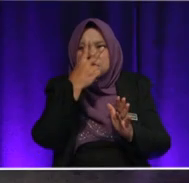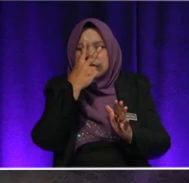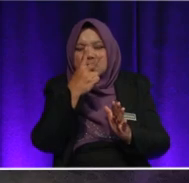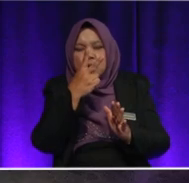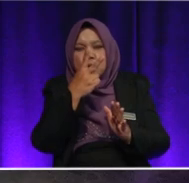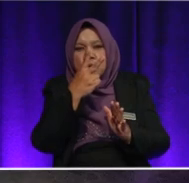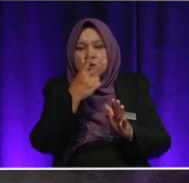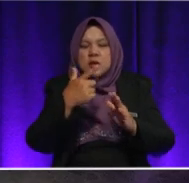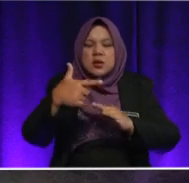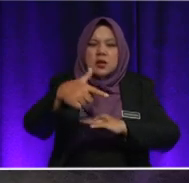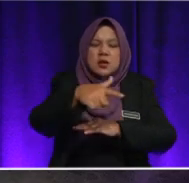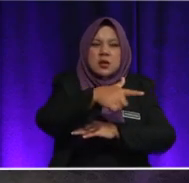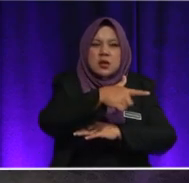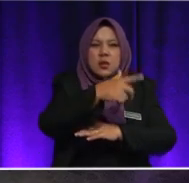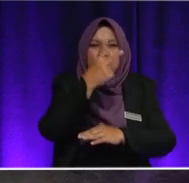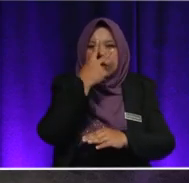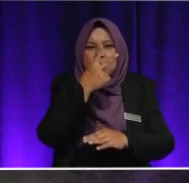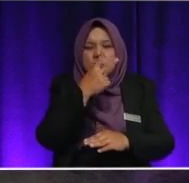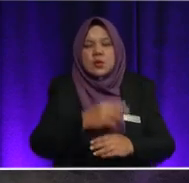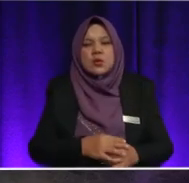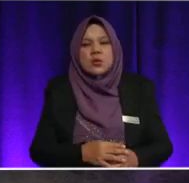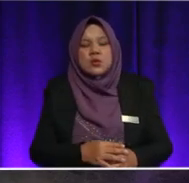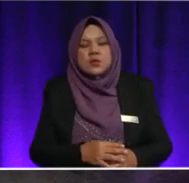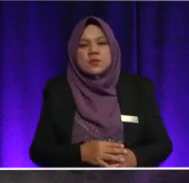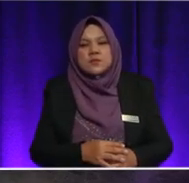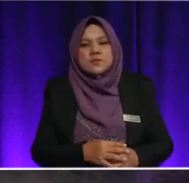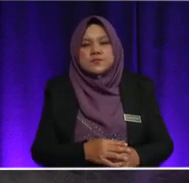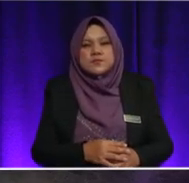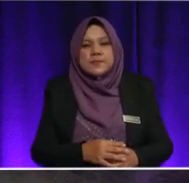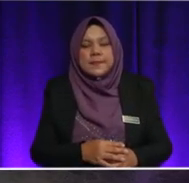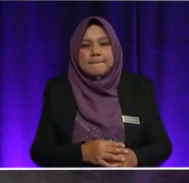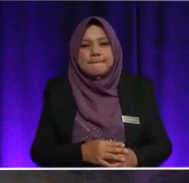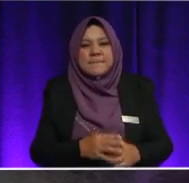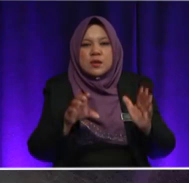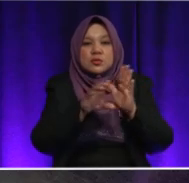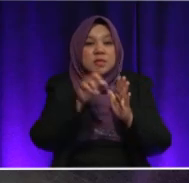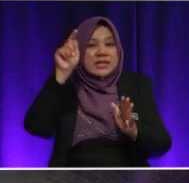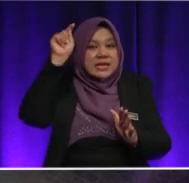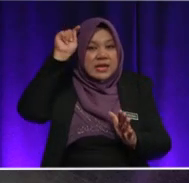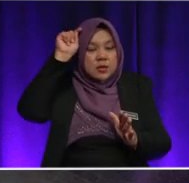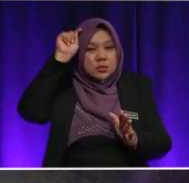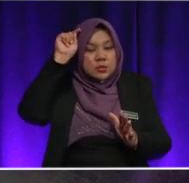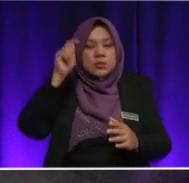ke kawasan-kawasan pulau mungil tempo lalu di sebagai contoh kawasan di tengganu